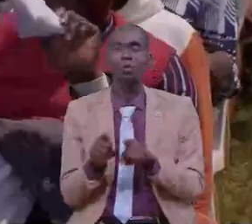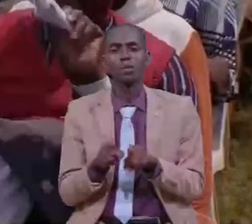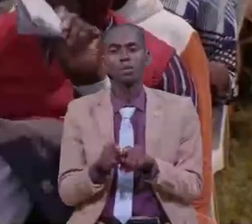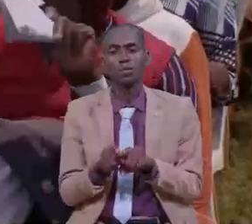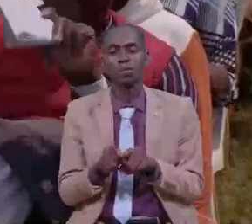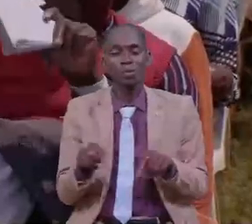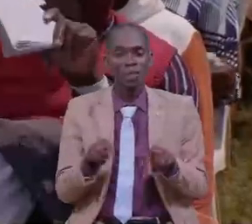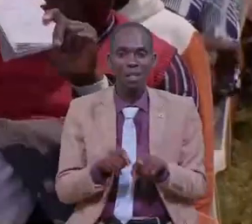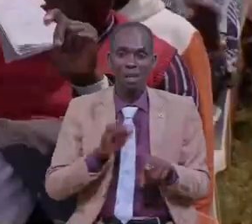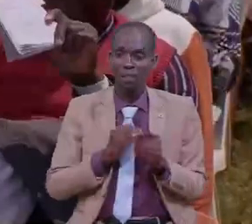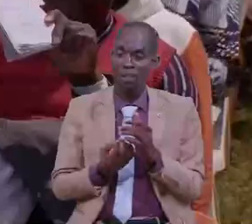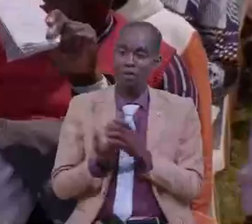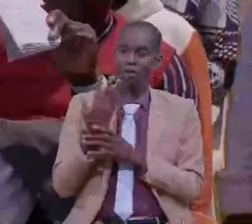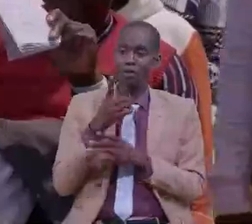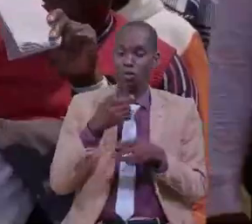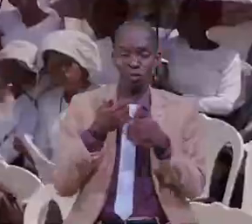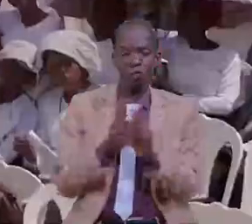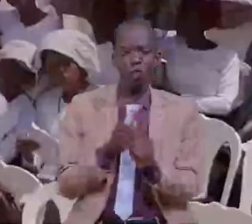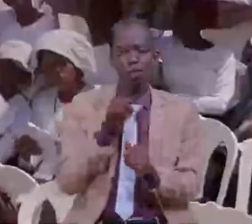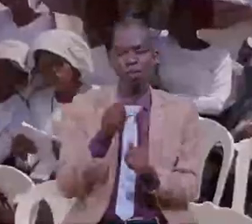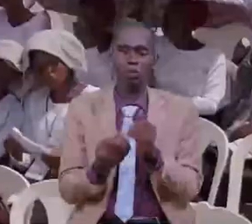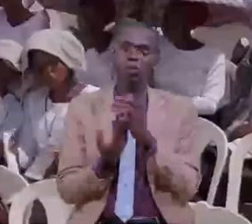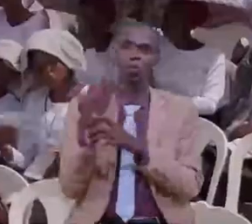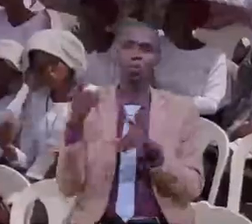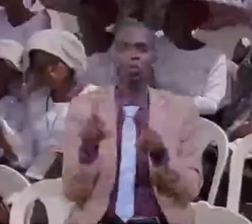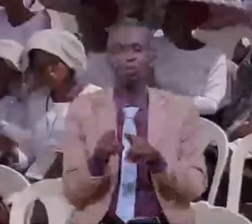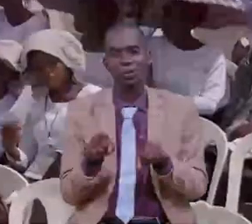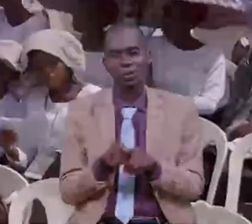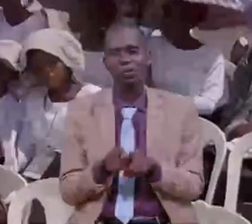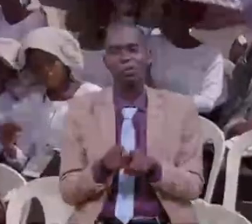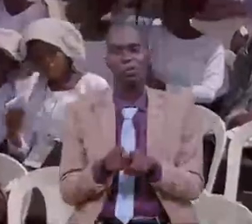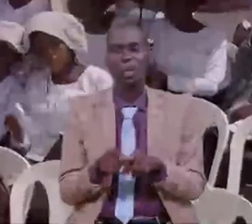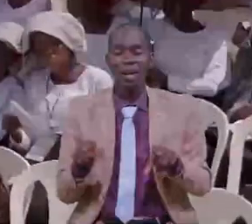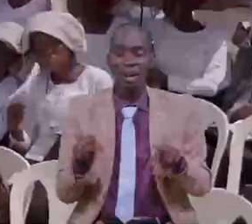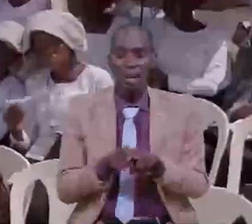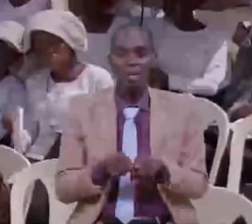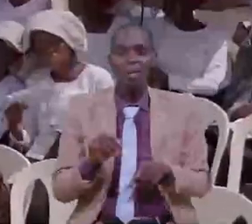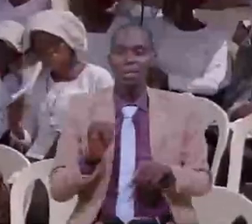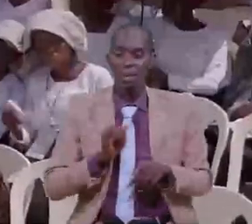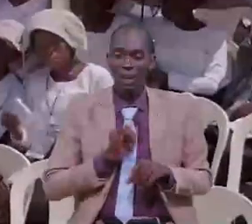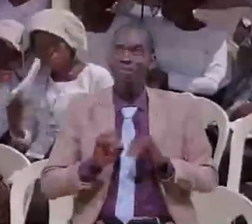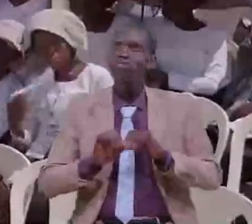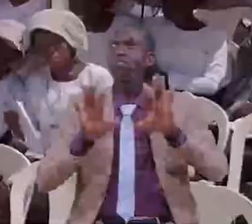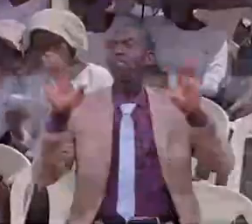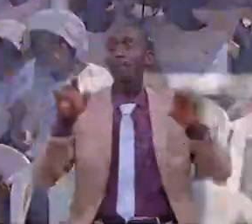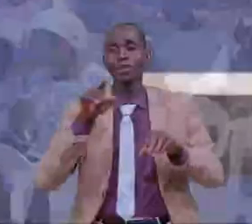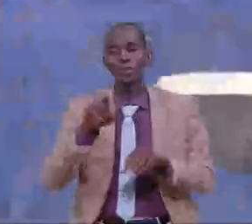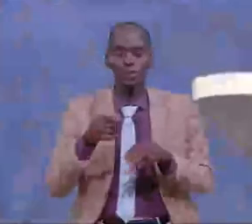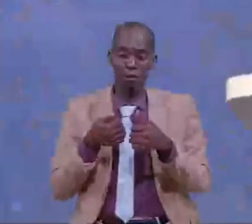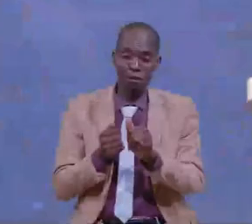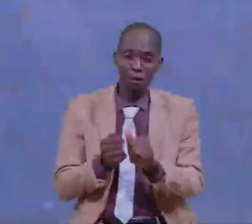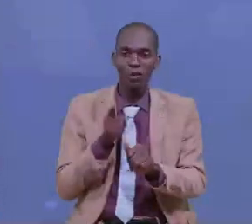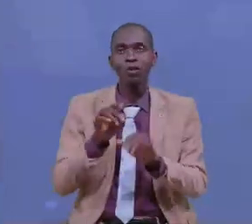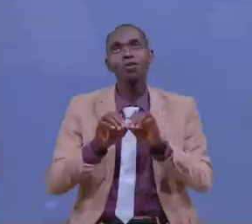allez marcher. Comme je grandis, vous allez suivre et grandir. Comme je rayonne, vous